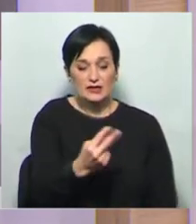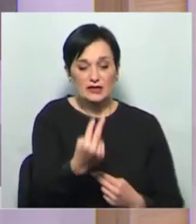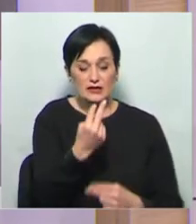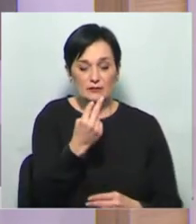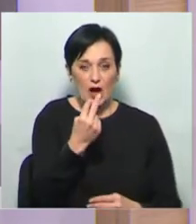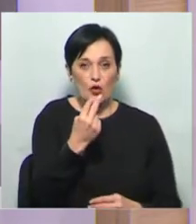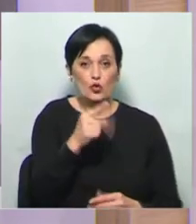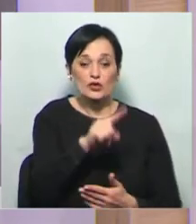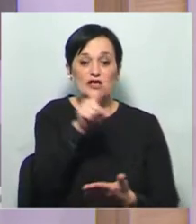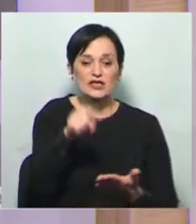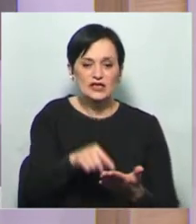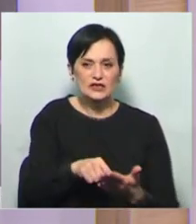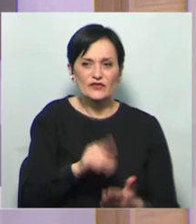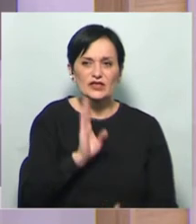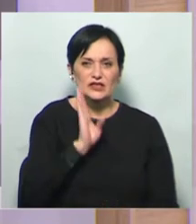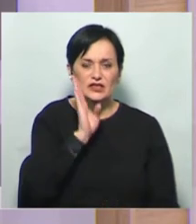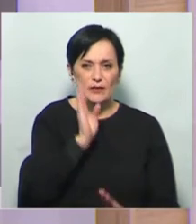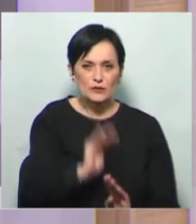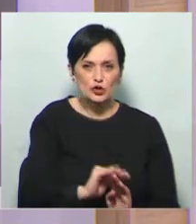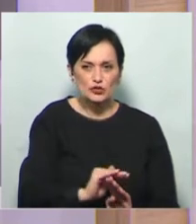ბატონებო, დილა მშვიდობისა.